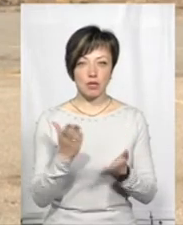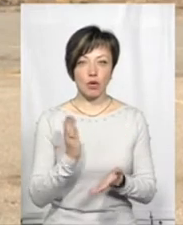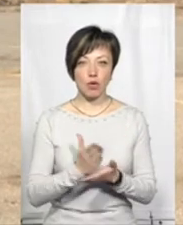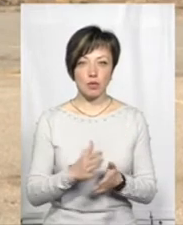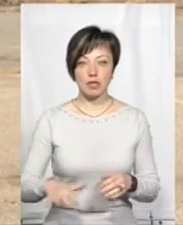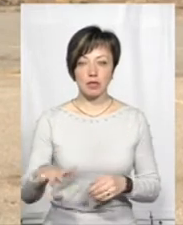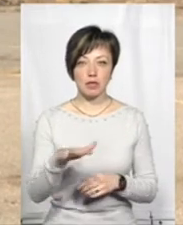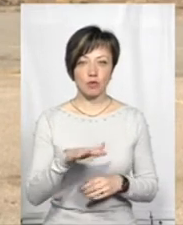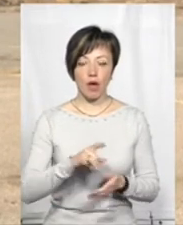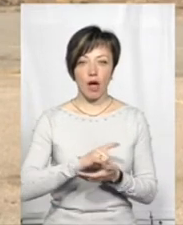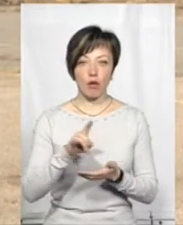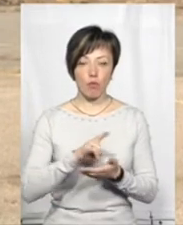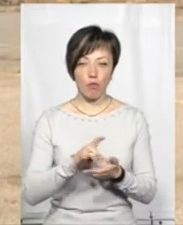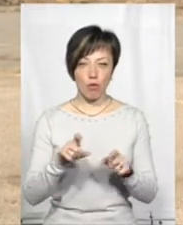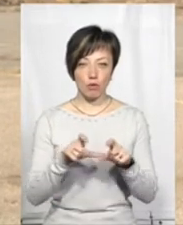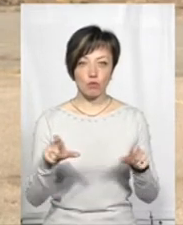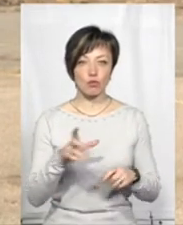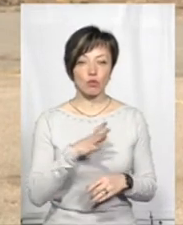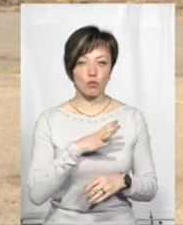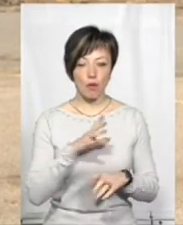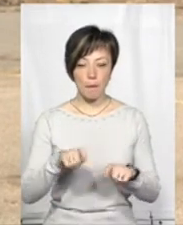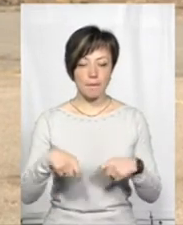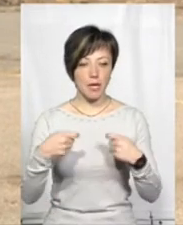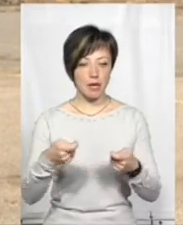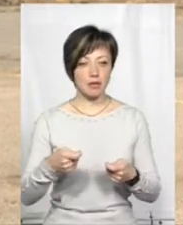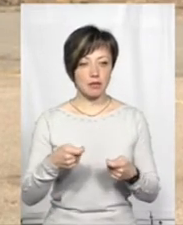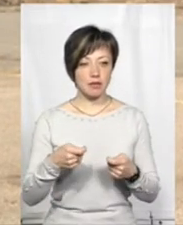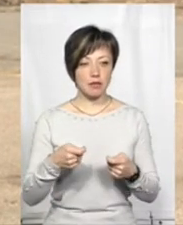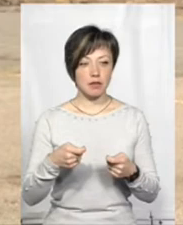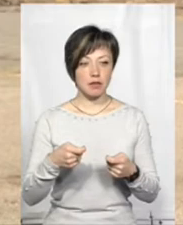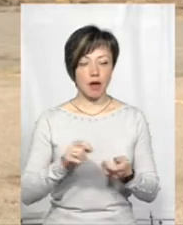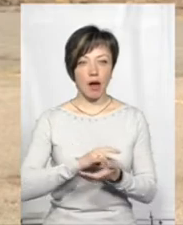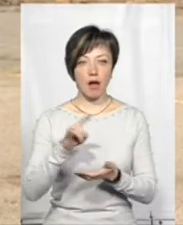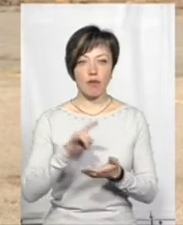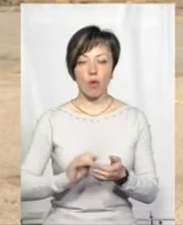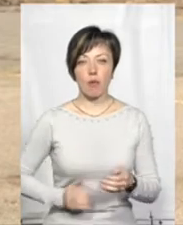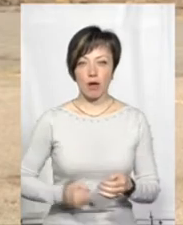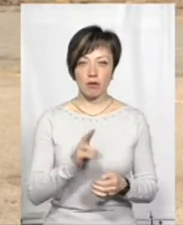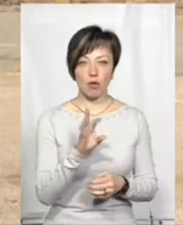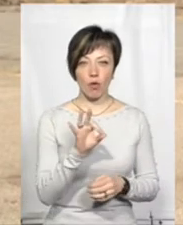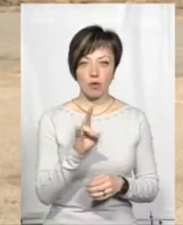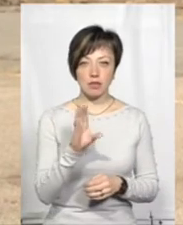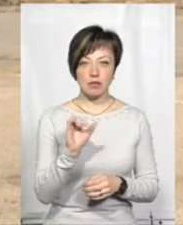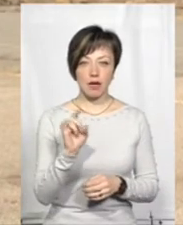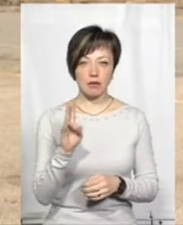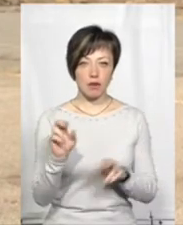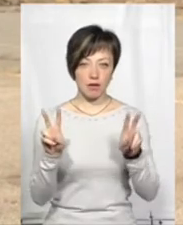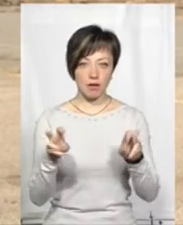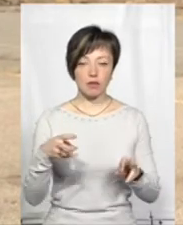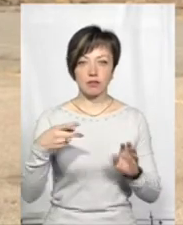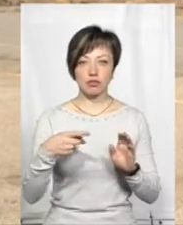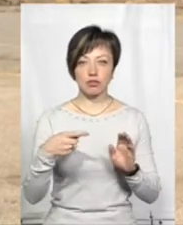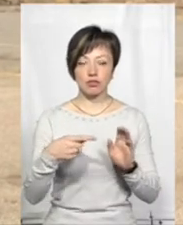на території аеропорту, він був переданий авіакомпанії «Костанта», яка 6